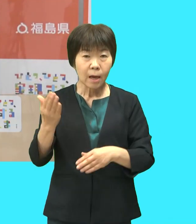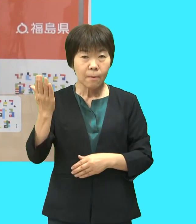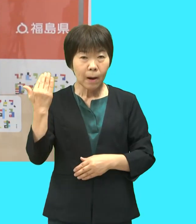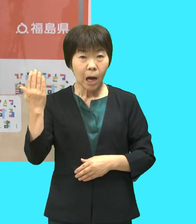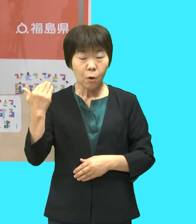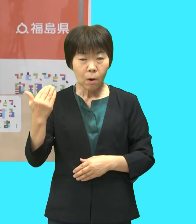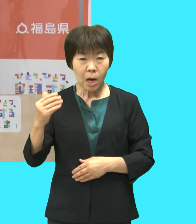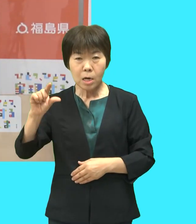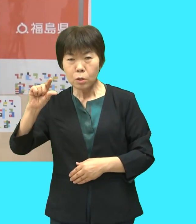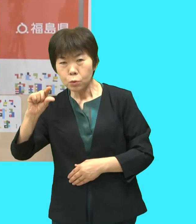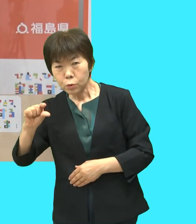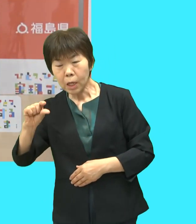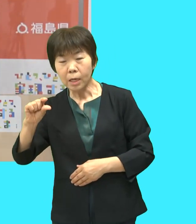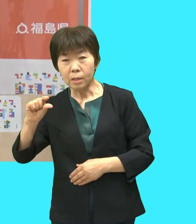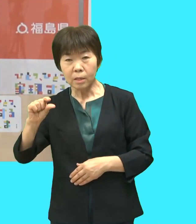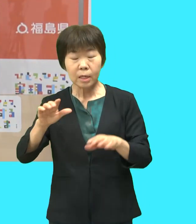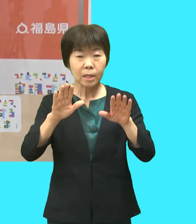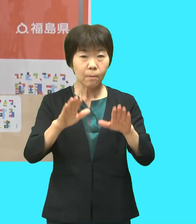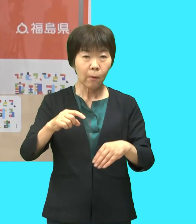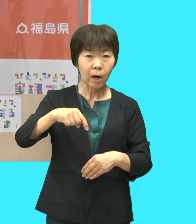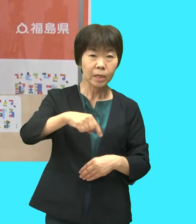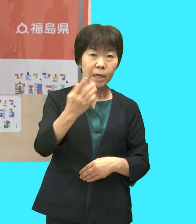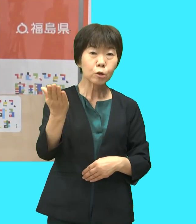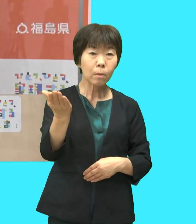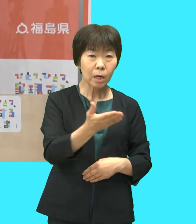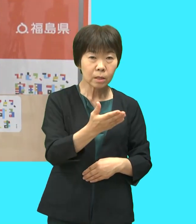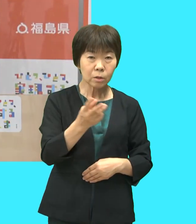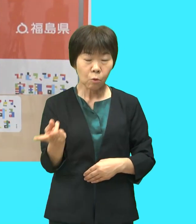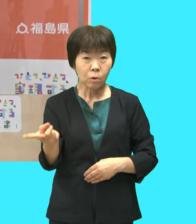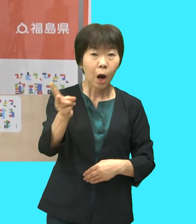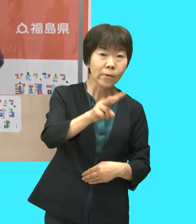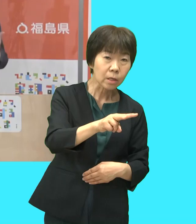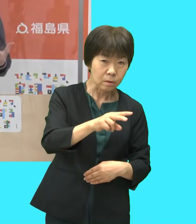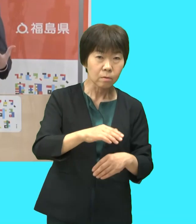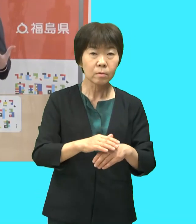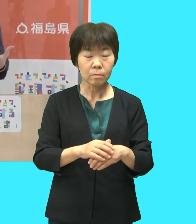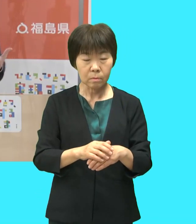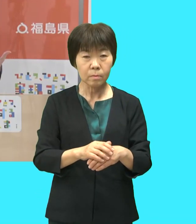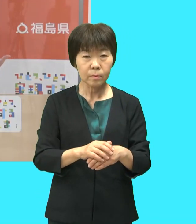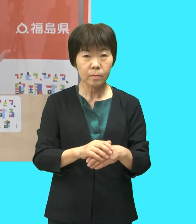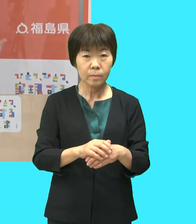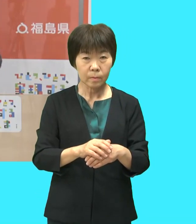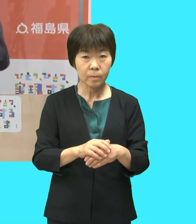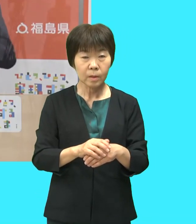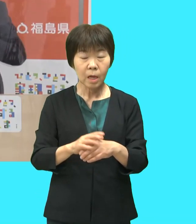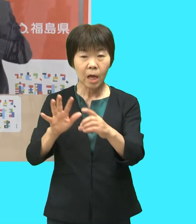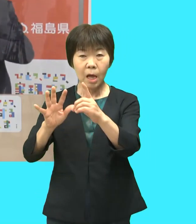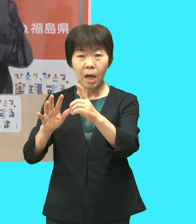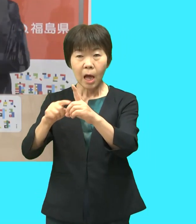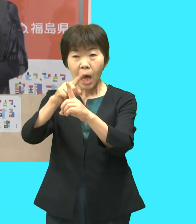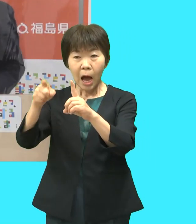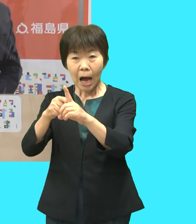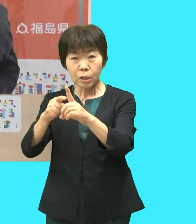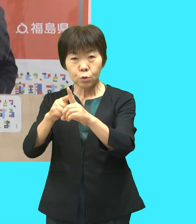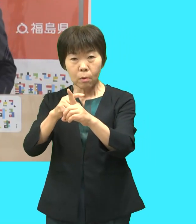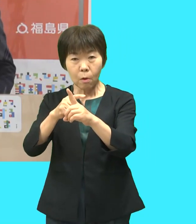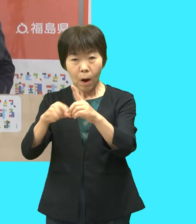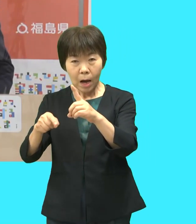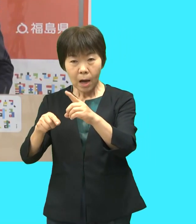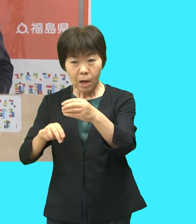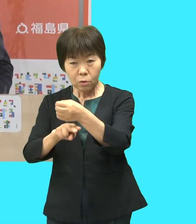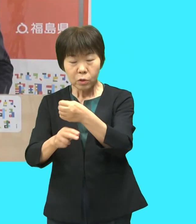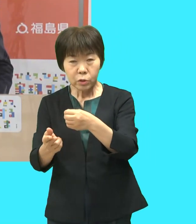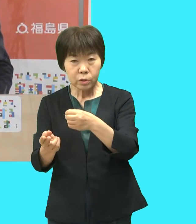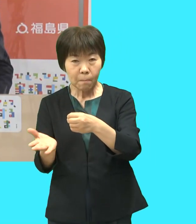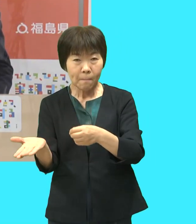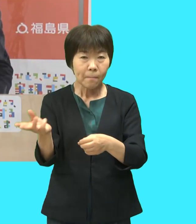株少なかったんですが、今 100% に置き換わってますよね。デルタ株がアルファ株から置き換わる中に、ま